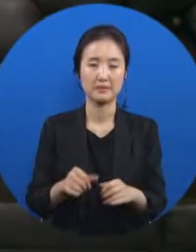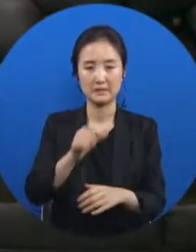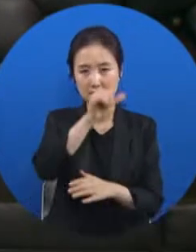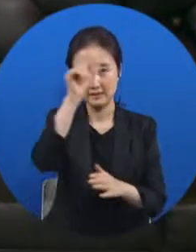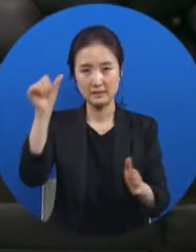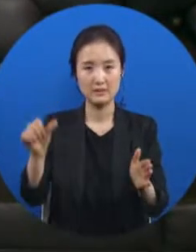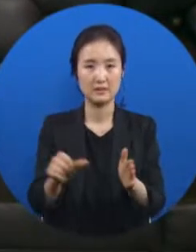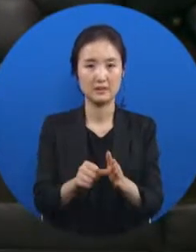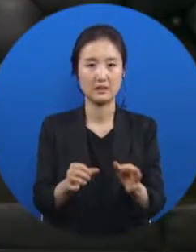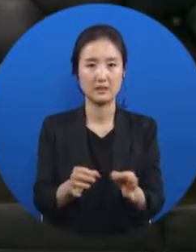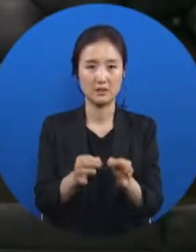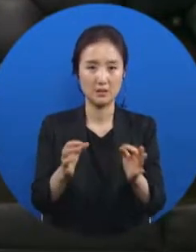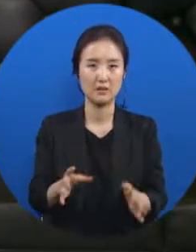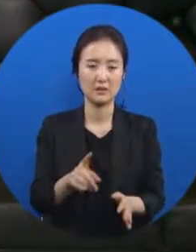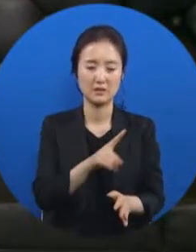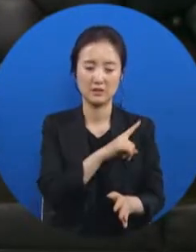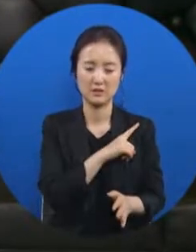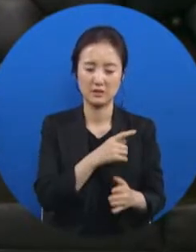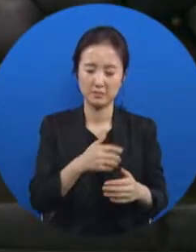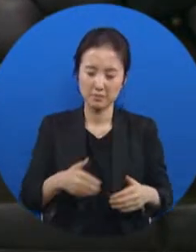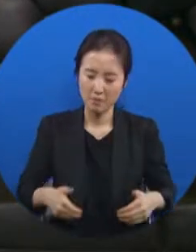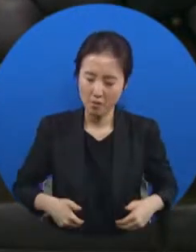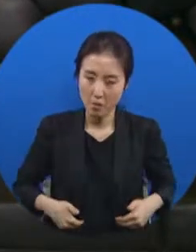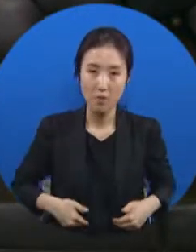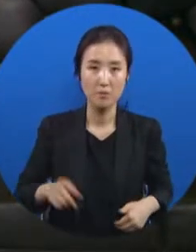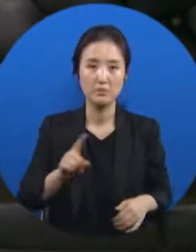필요한 건 전기다 라고 해서 제가